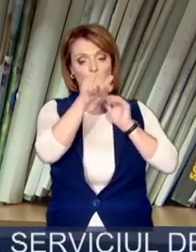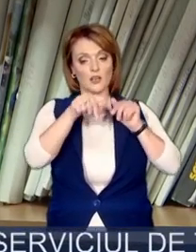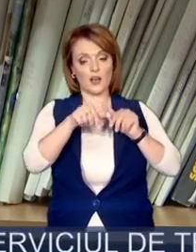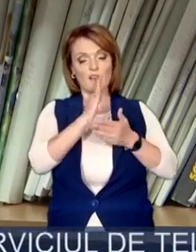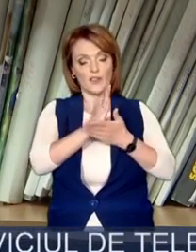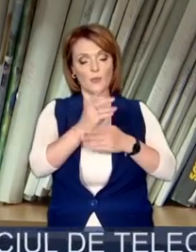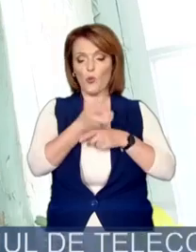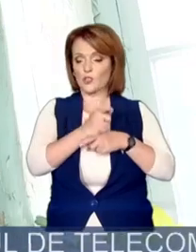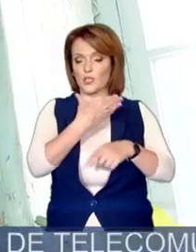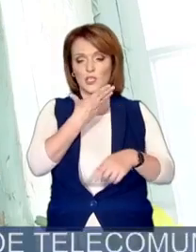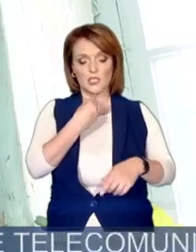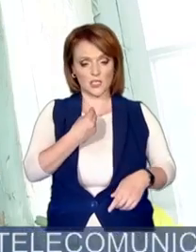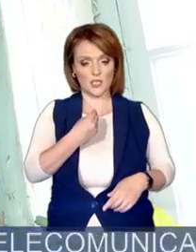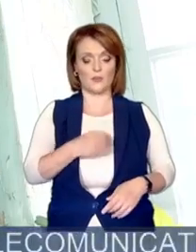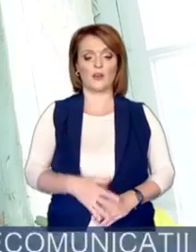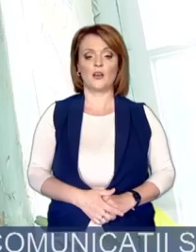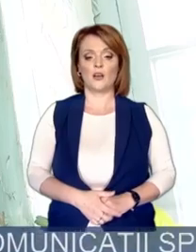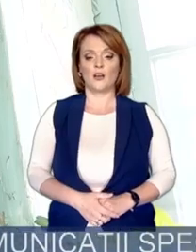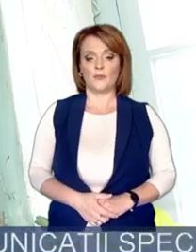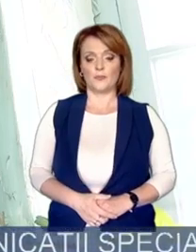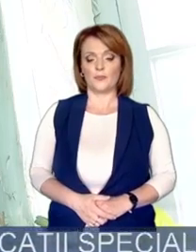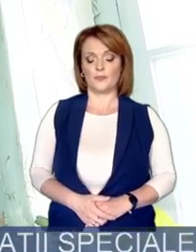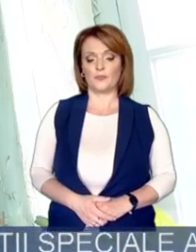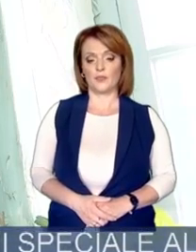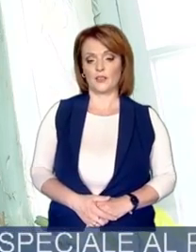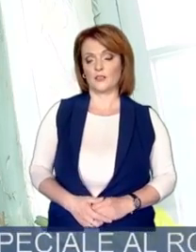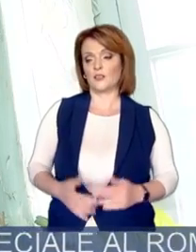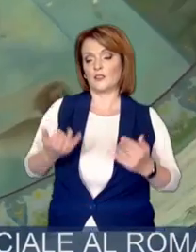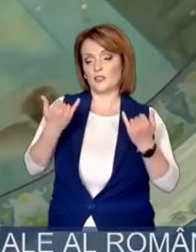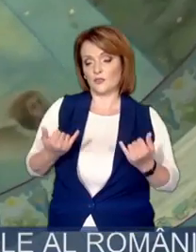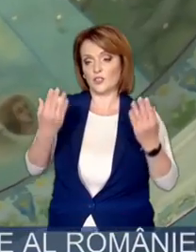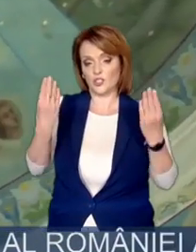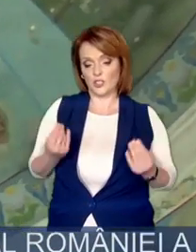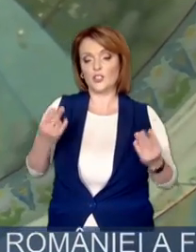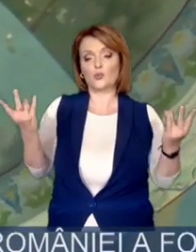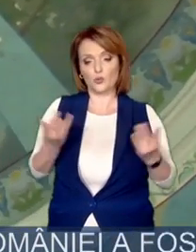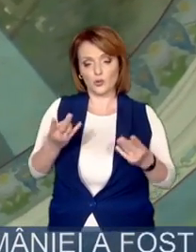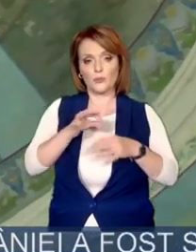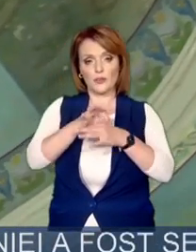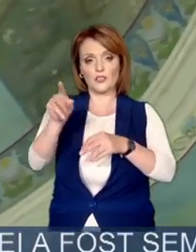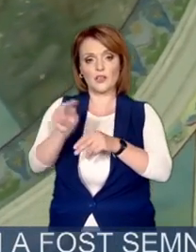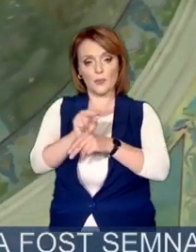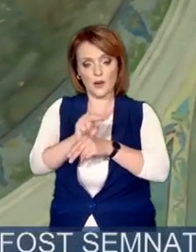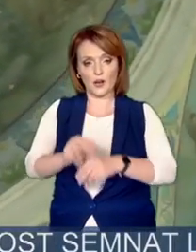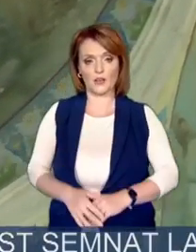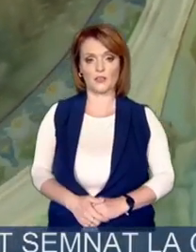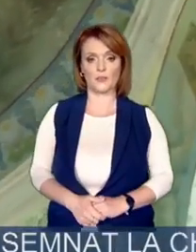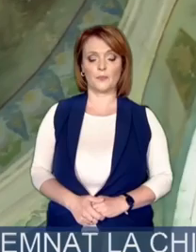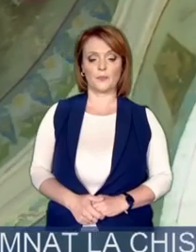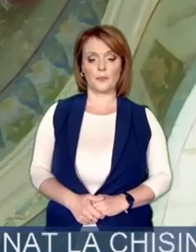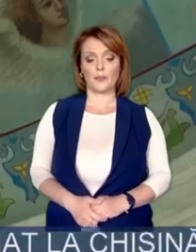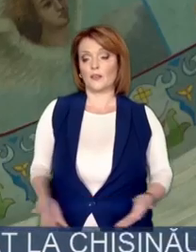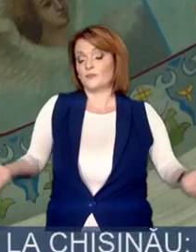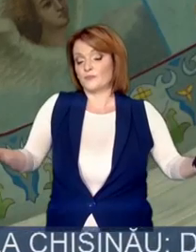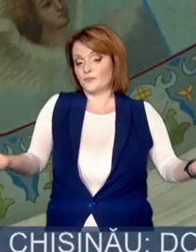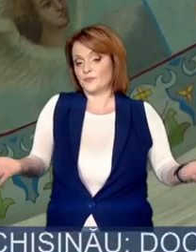cu hramul Sfântă Treime, care la moment necesită reparație capitală, însă nu